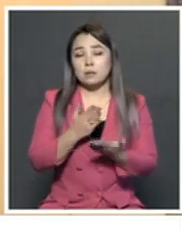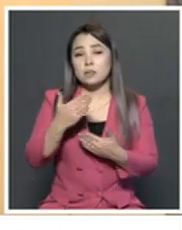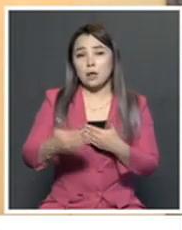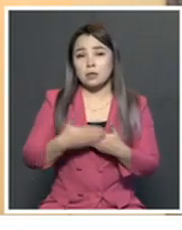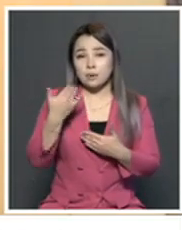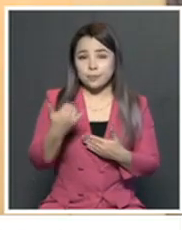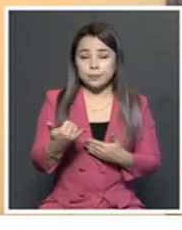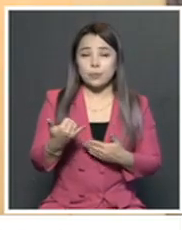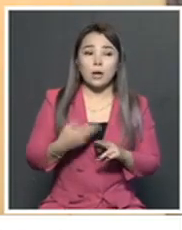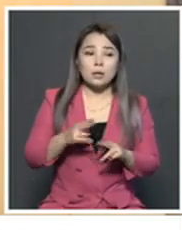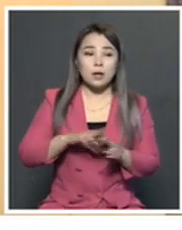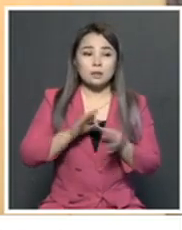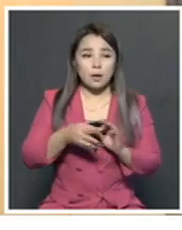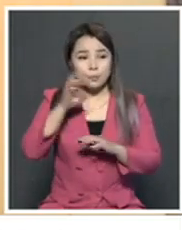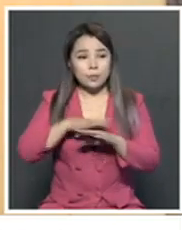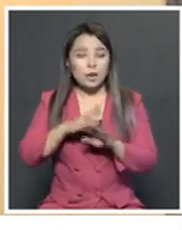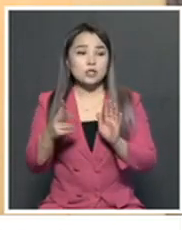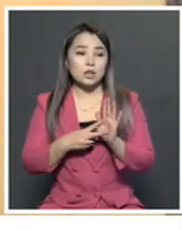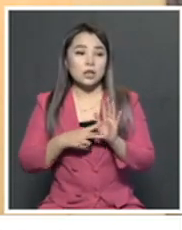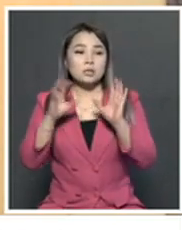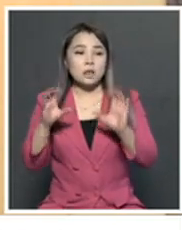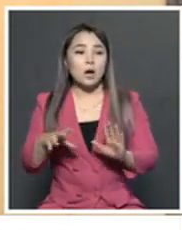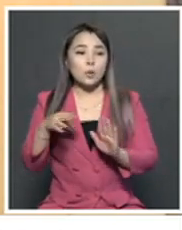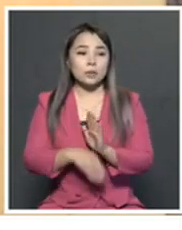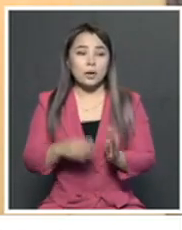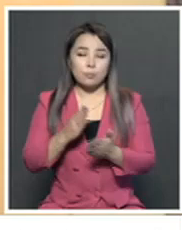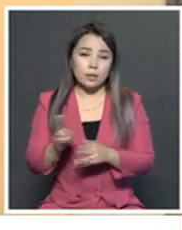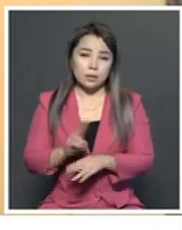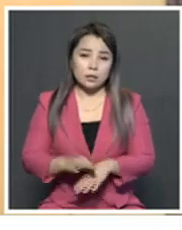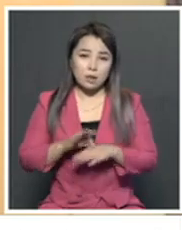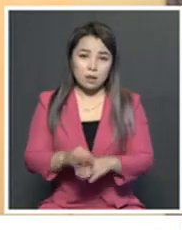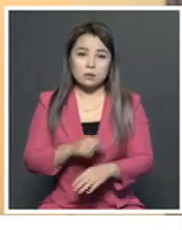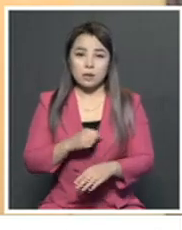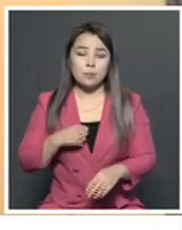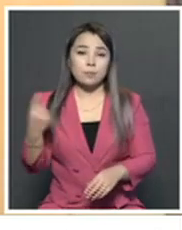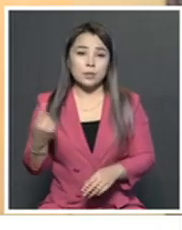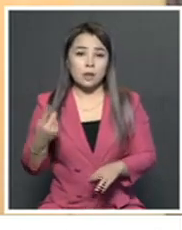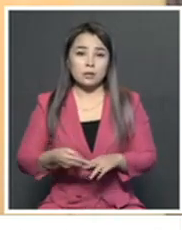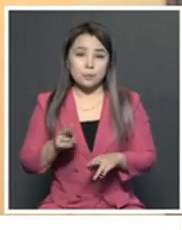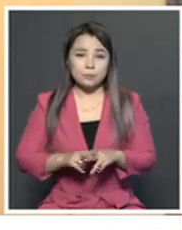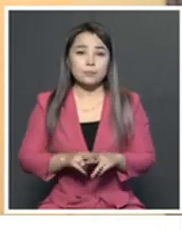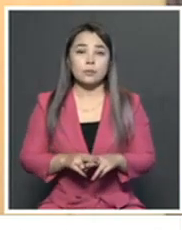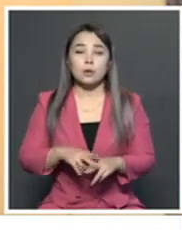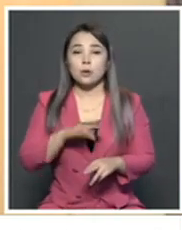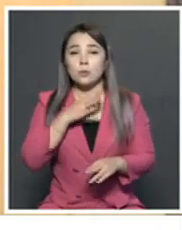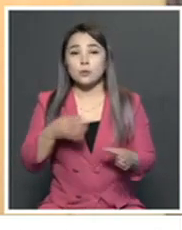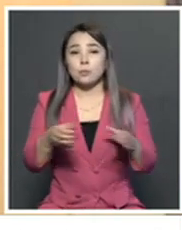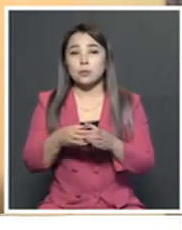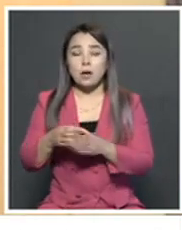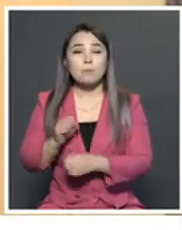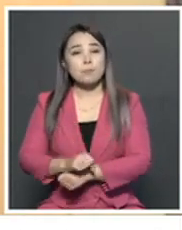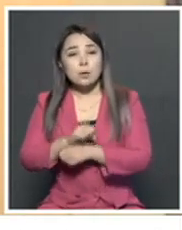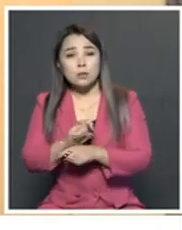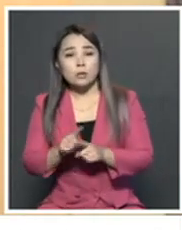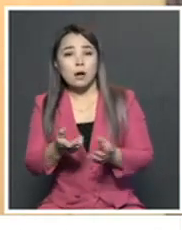аясында біздің еліміздегі 7 заңға өзгеріс енгізілді. Оның ішінде ең біріншісі жаңа тұрпаттағы митинг туралы